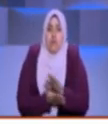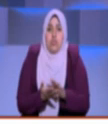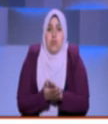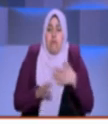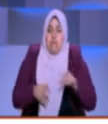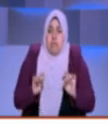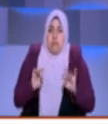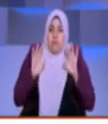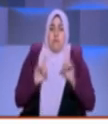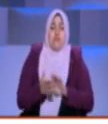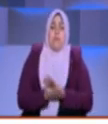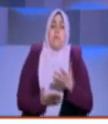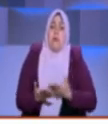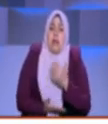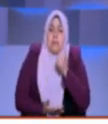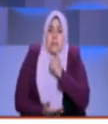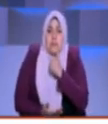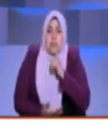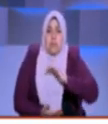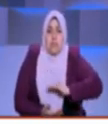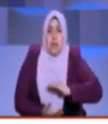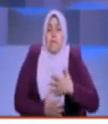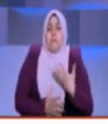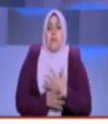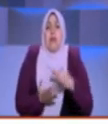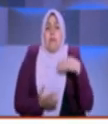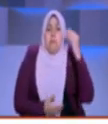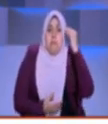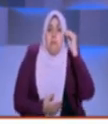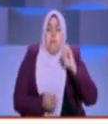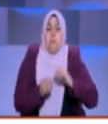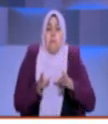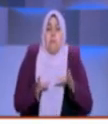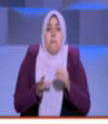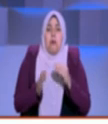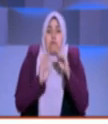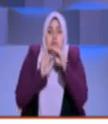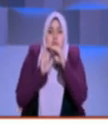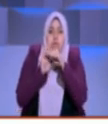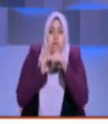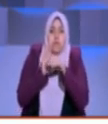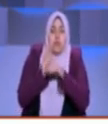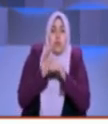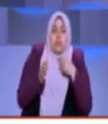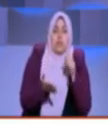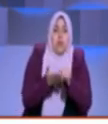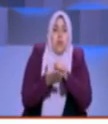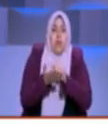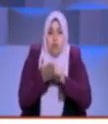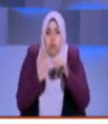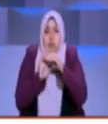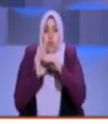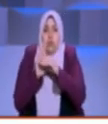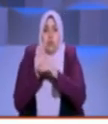كذلك التي لا يبدو أنها تعاملت بمنطق واحد أو بمنهج منسق كما كانت تطالب رئيسة المفوضية